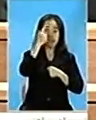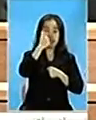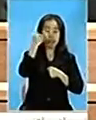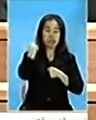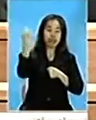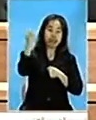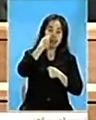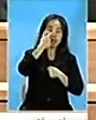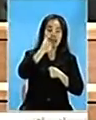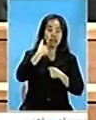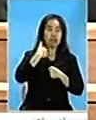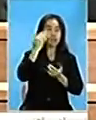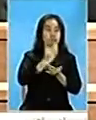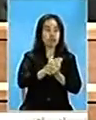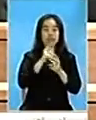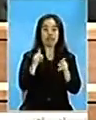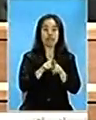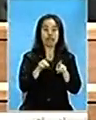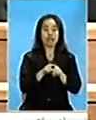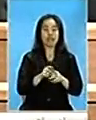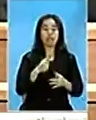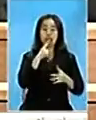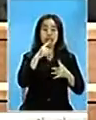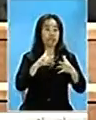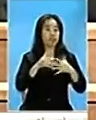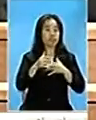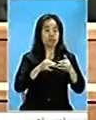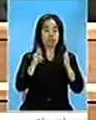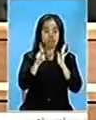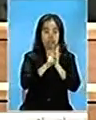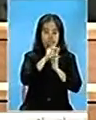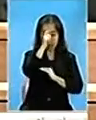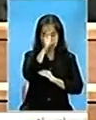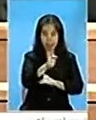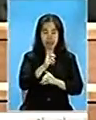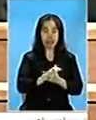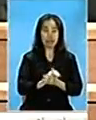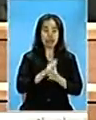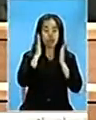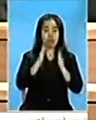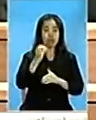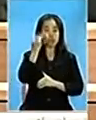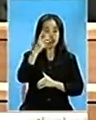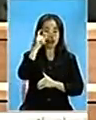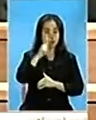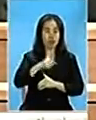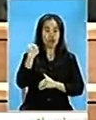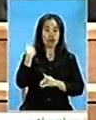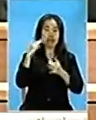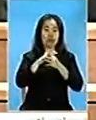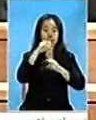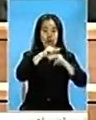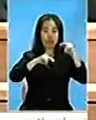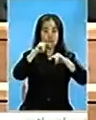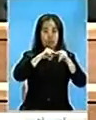ไปติดคุกไปไม่เป็นไรครับแต่กติกาต้องคงอยู่คนส่วนใหญ่ต้องได้รับการคุ้มครองมาก